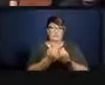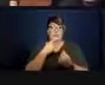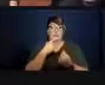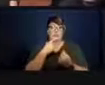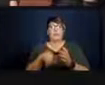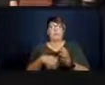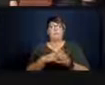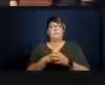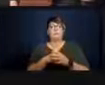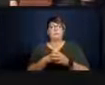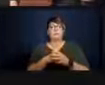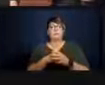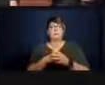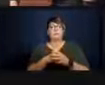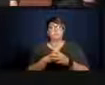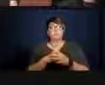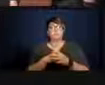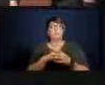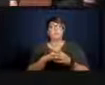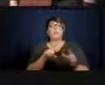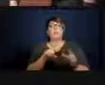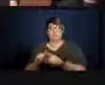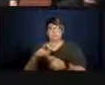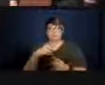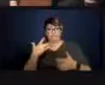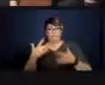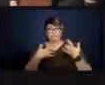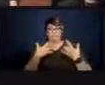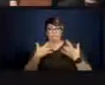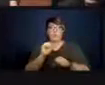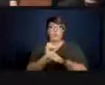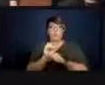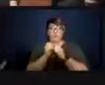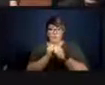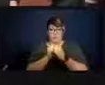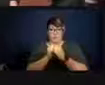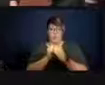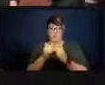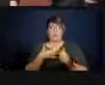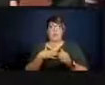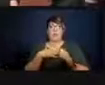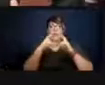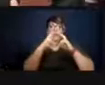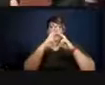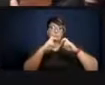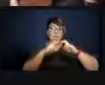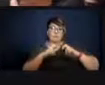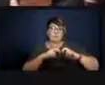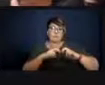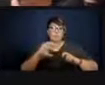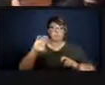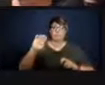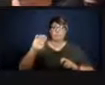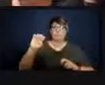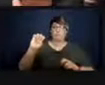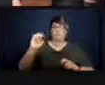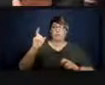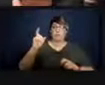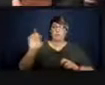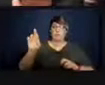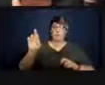الأمور غير مشددة في هذه الخطة، ونحن مسرورون جدا بالعمل مع زميلي